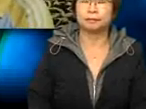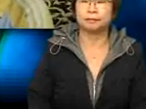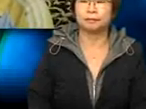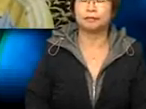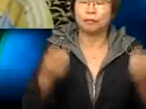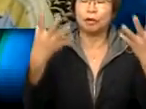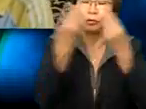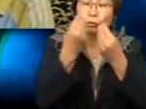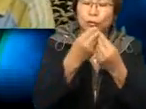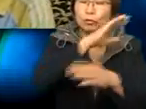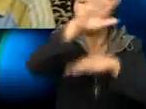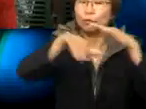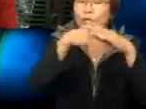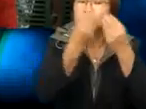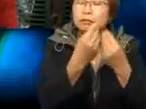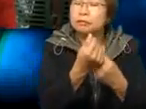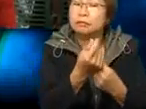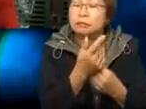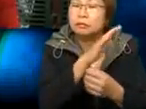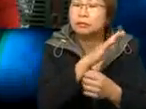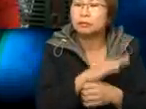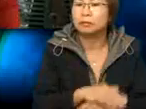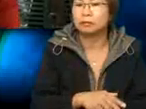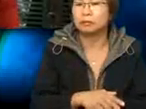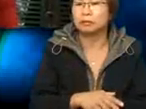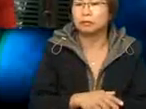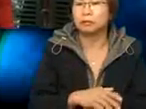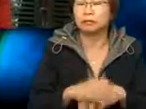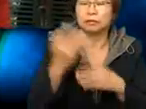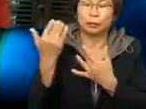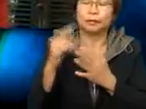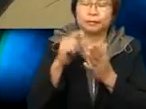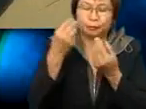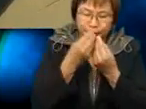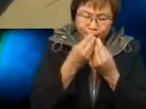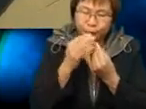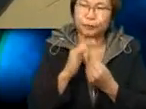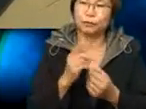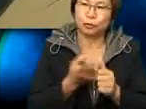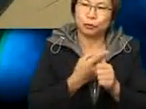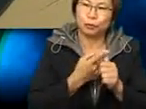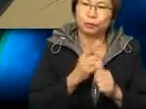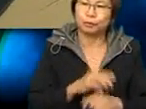Berapa jumlah semuanya, Kak Ati? Kejap, Aiman. Biar akak kira dulu.